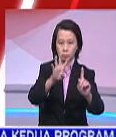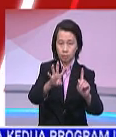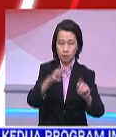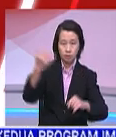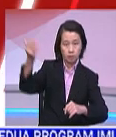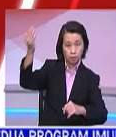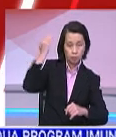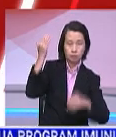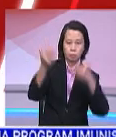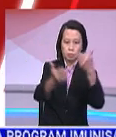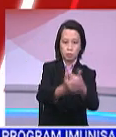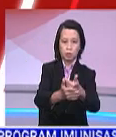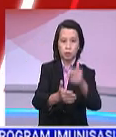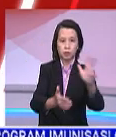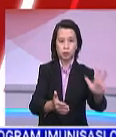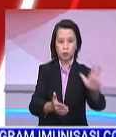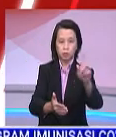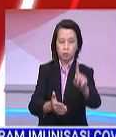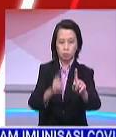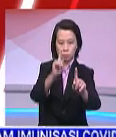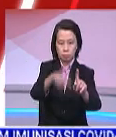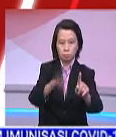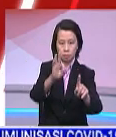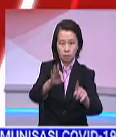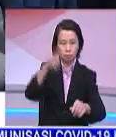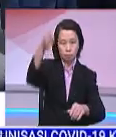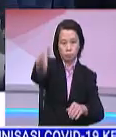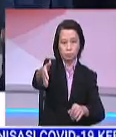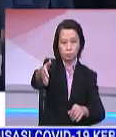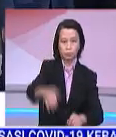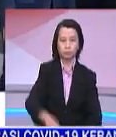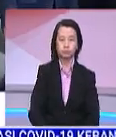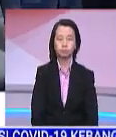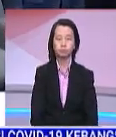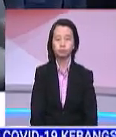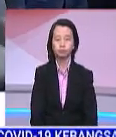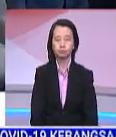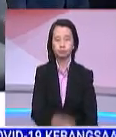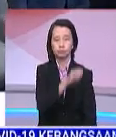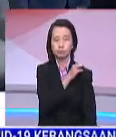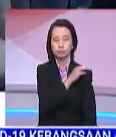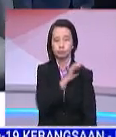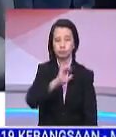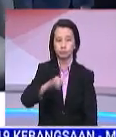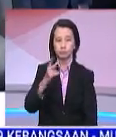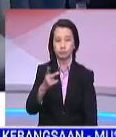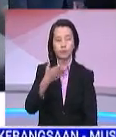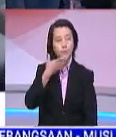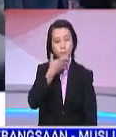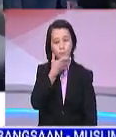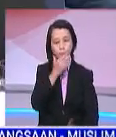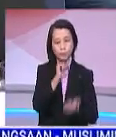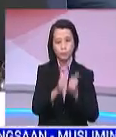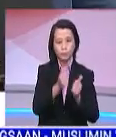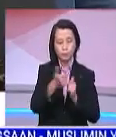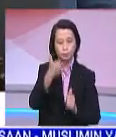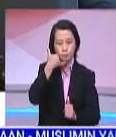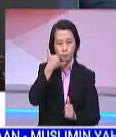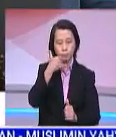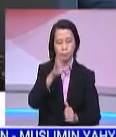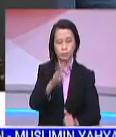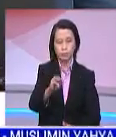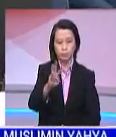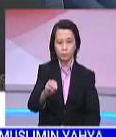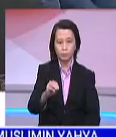April lalu hingga 31 September Fany pengurus hijau dan khusyuk and komunikasi dan